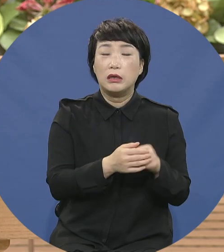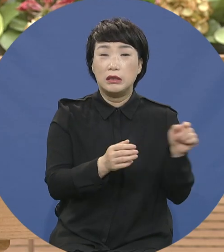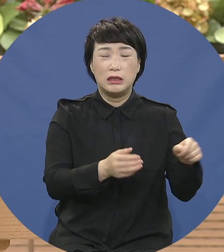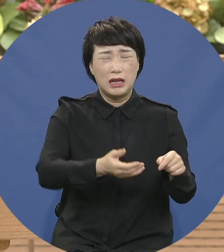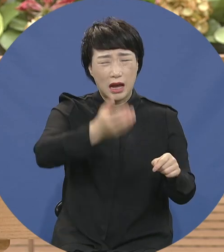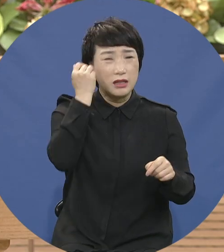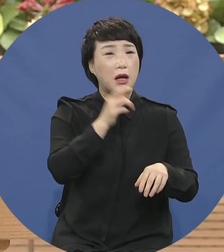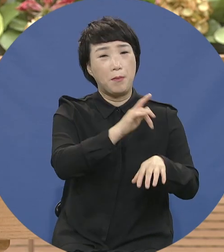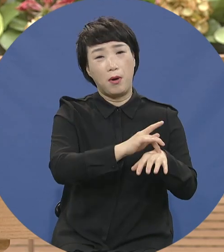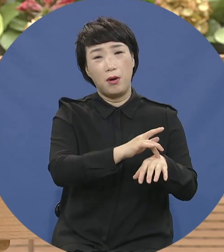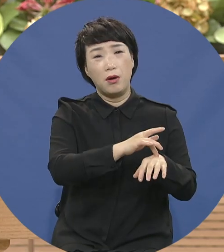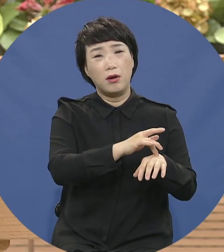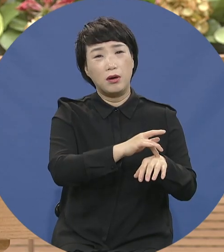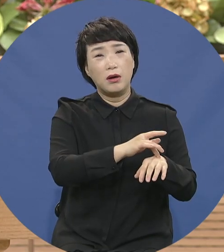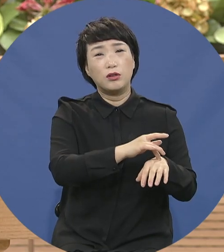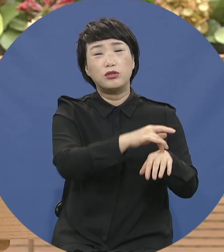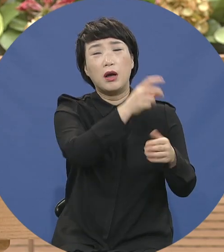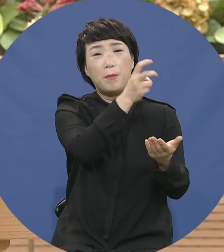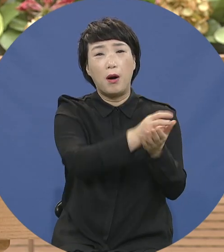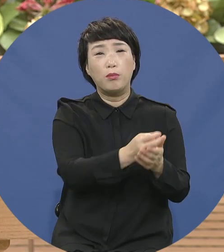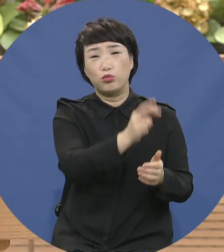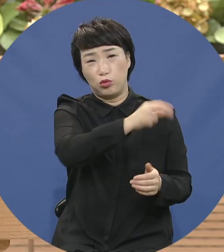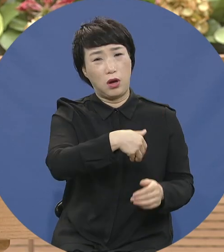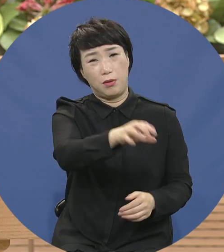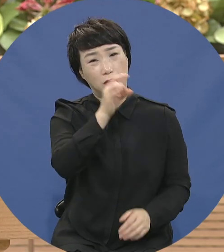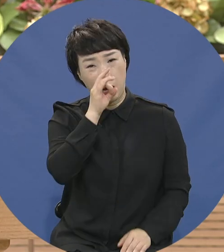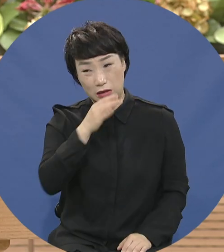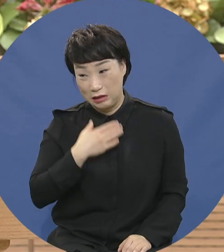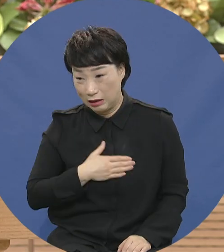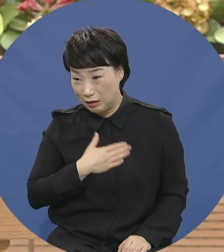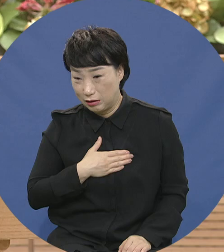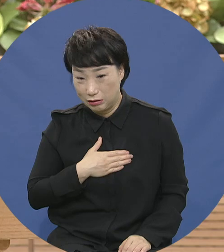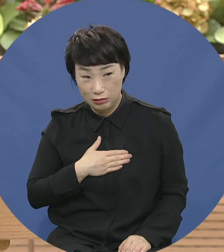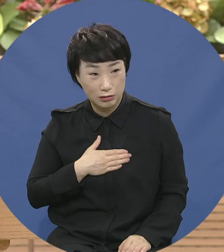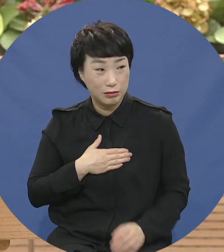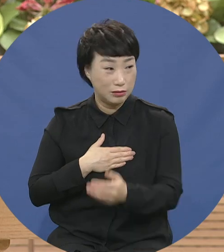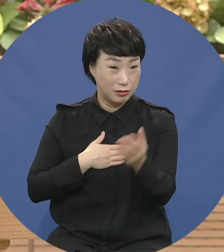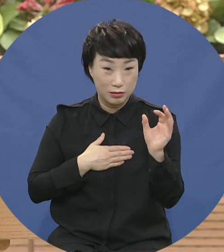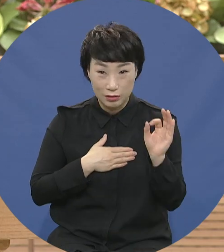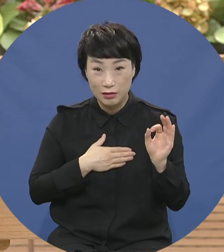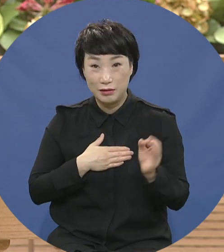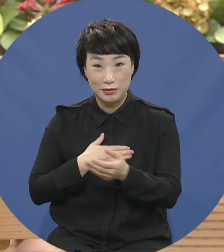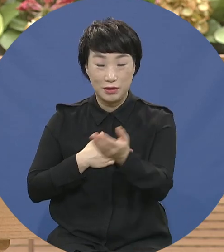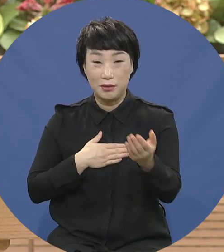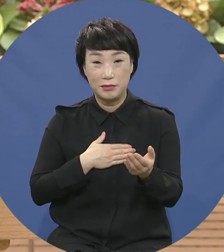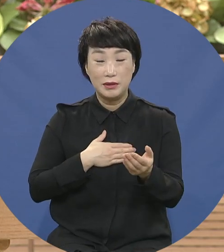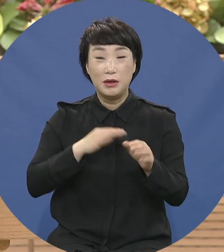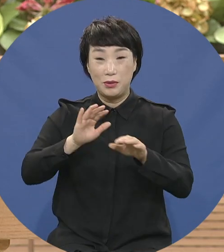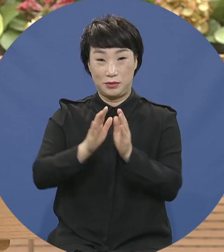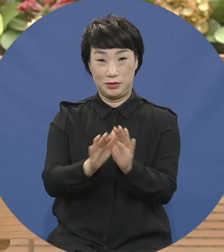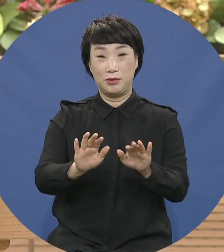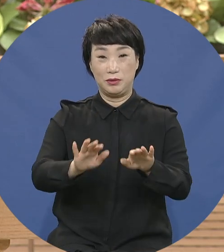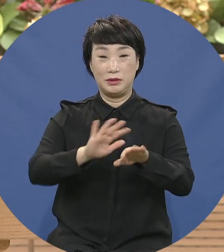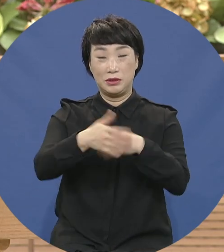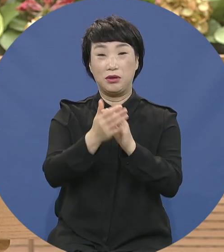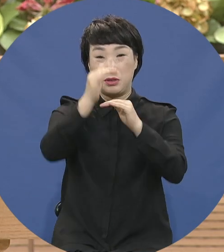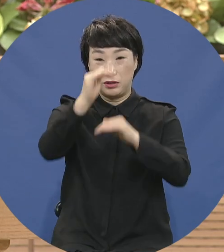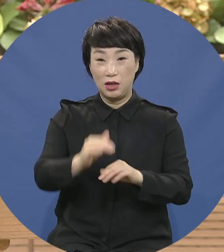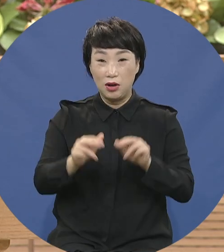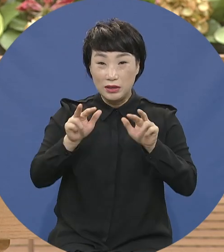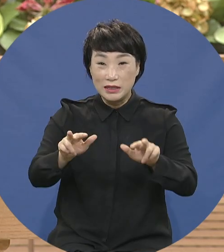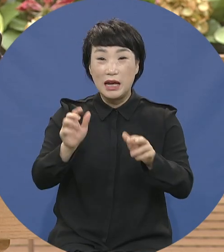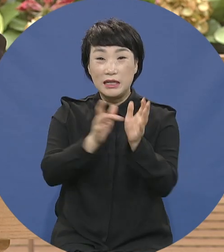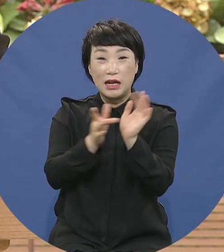돌아가지 말아야지. 무슨 말인지 이해가 됩니까? 그래서 본문에 그러므로